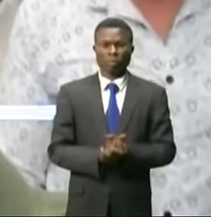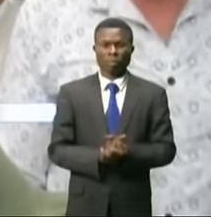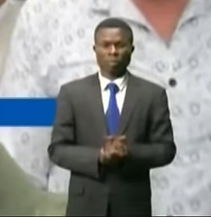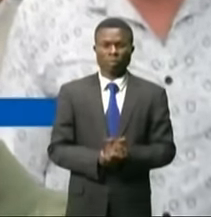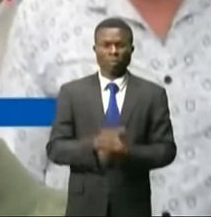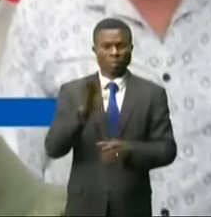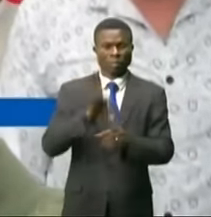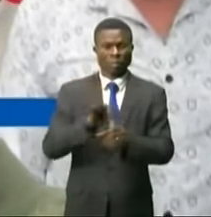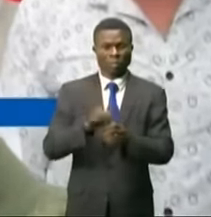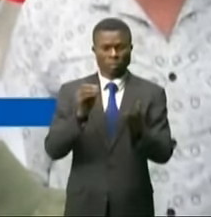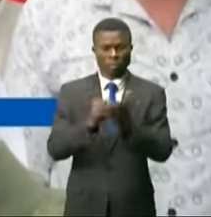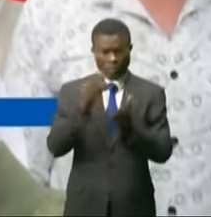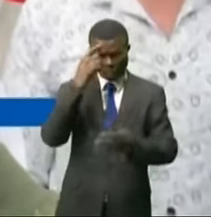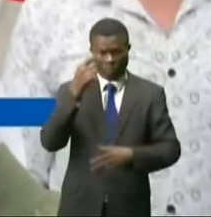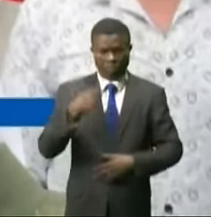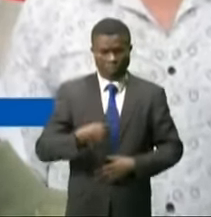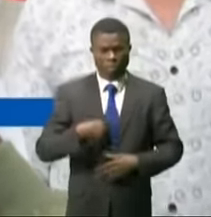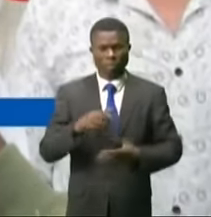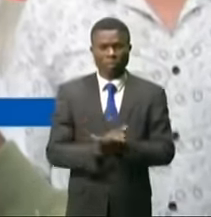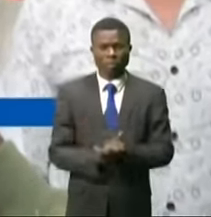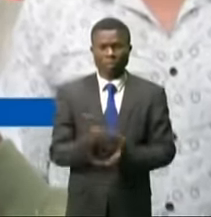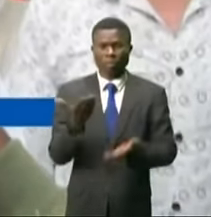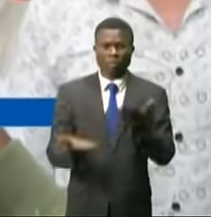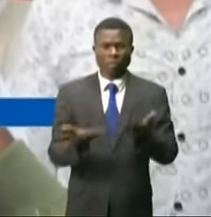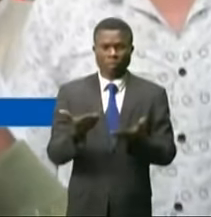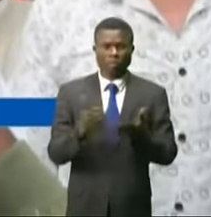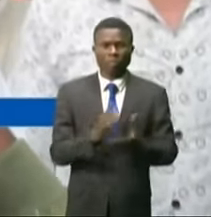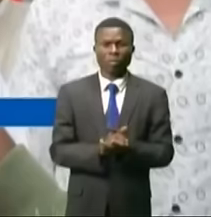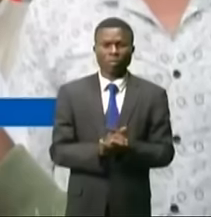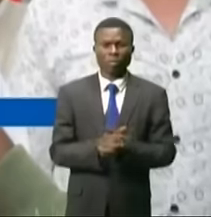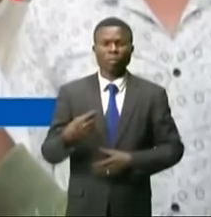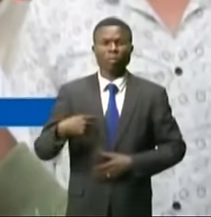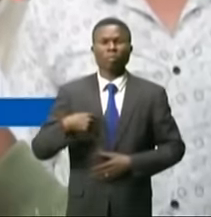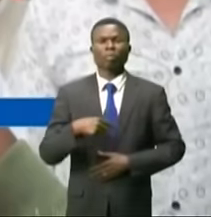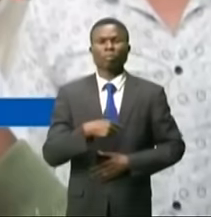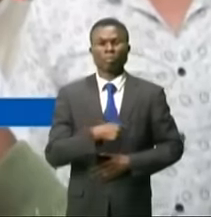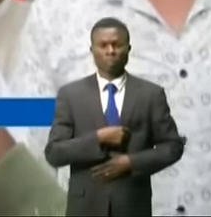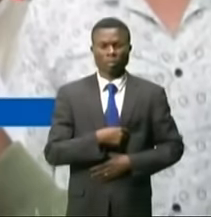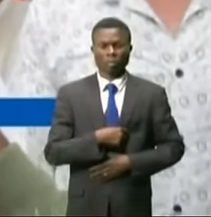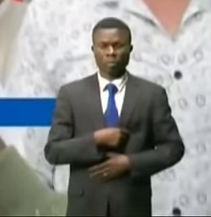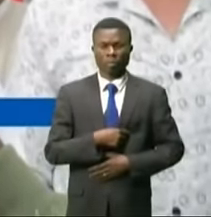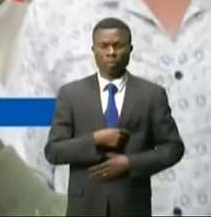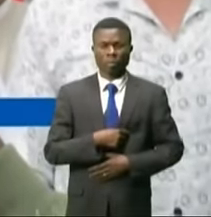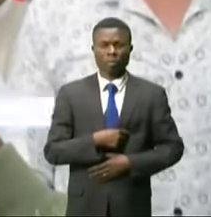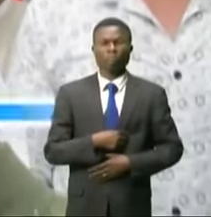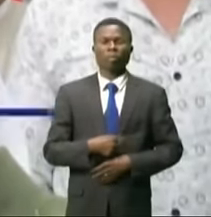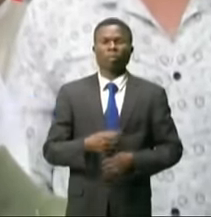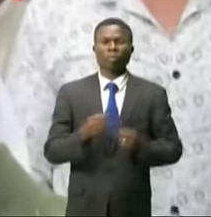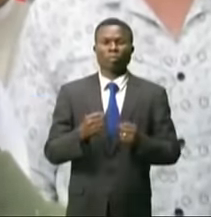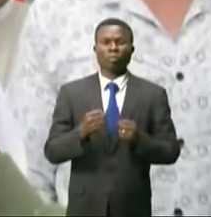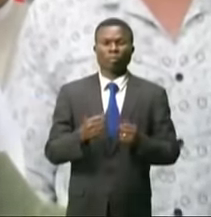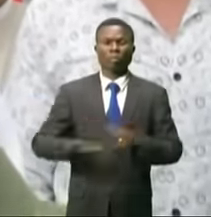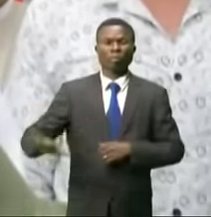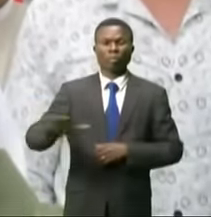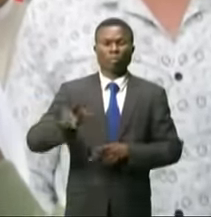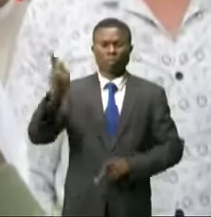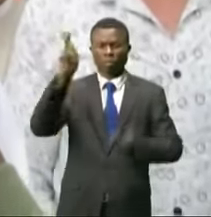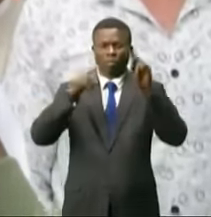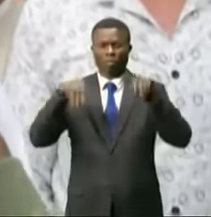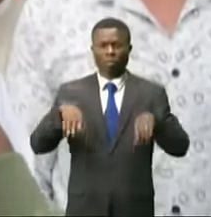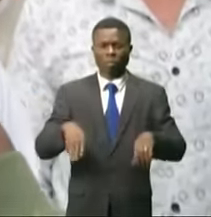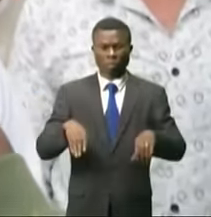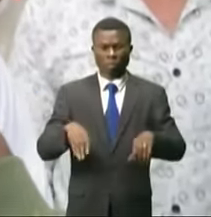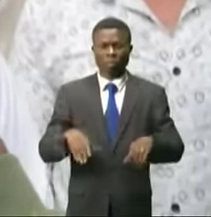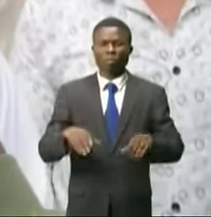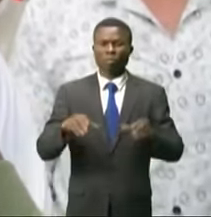l'élection. C'est par hasard l'élection, c'est le même temps Égypte et Congo. C'est le même